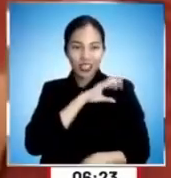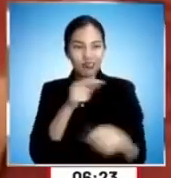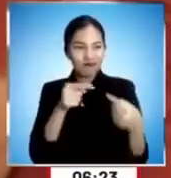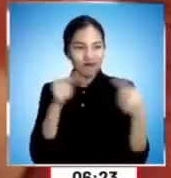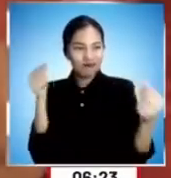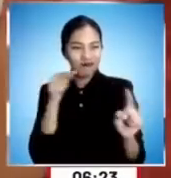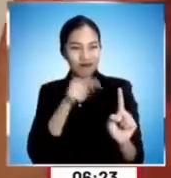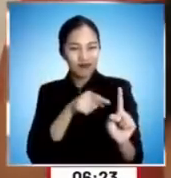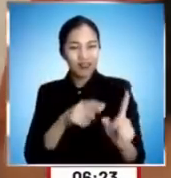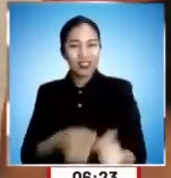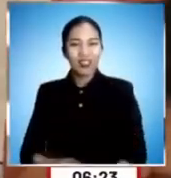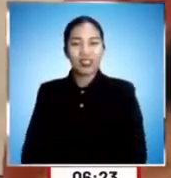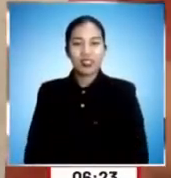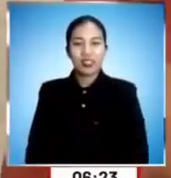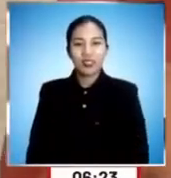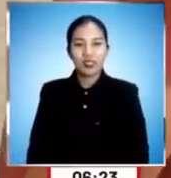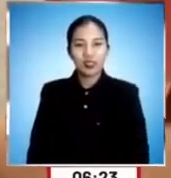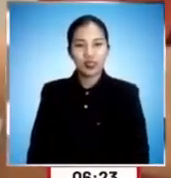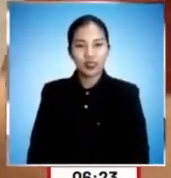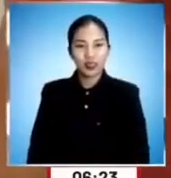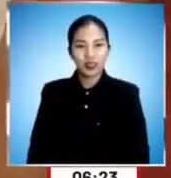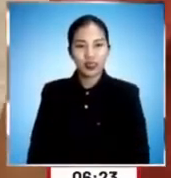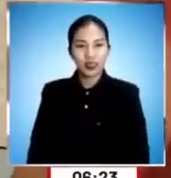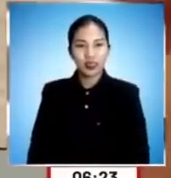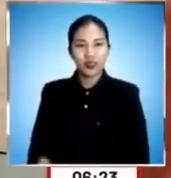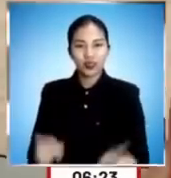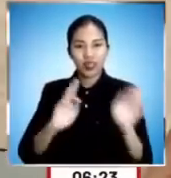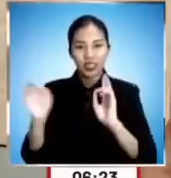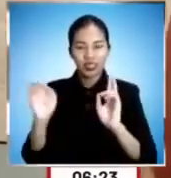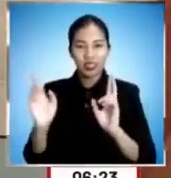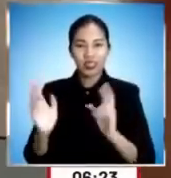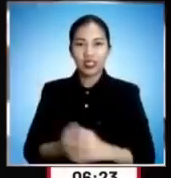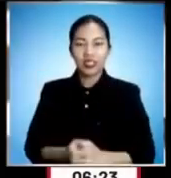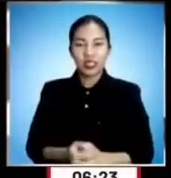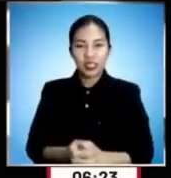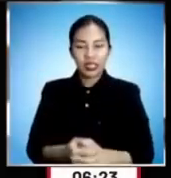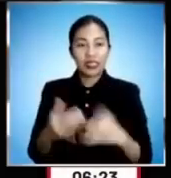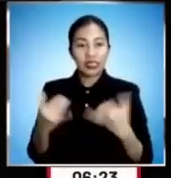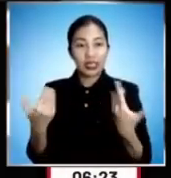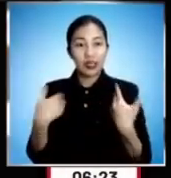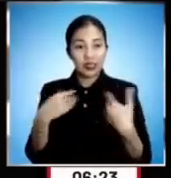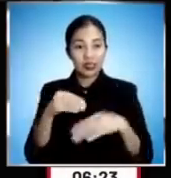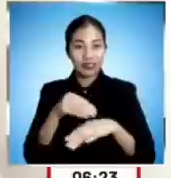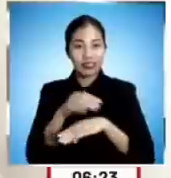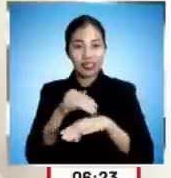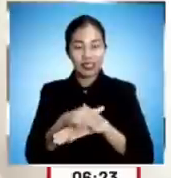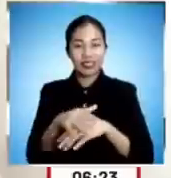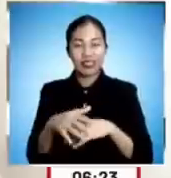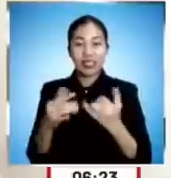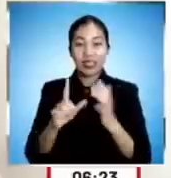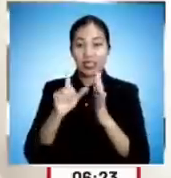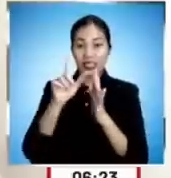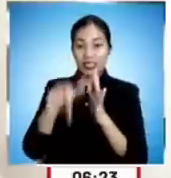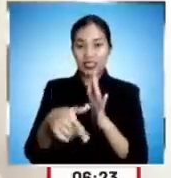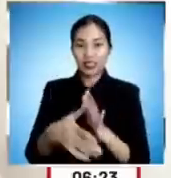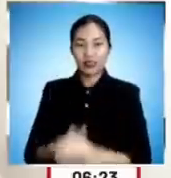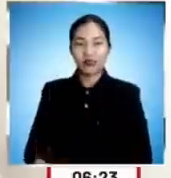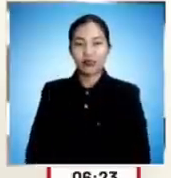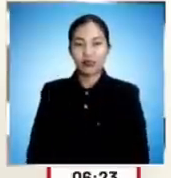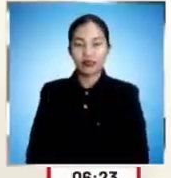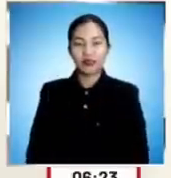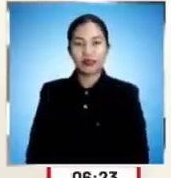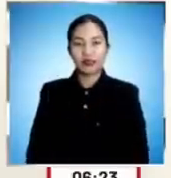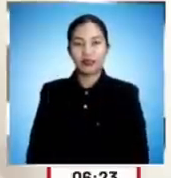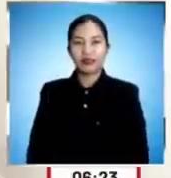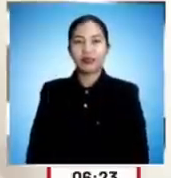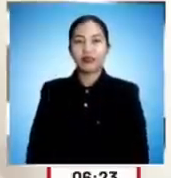Go po ma'am, go! Humingi rin si Chichi ng advice kay na Lynette at Giselle. Maya-maya lang. Atin complete ha, walang labis,